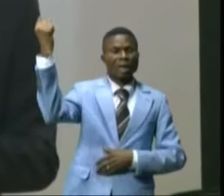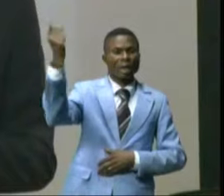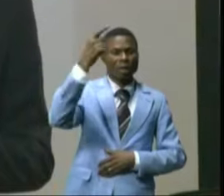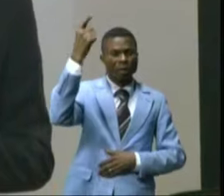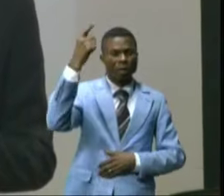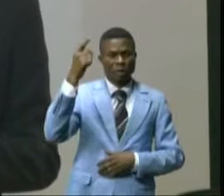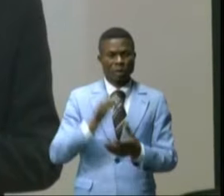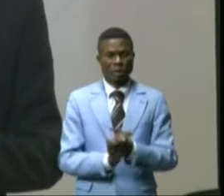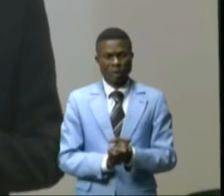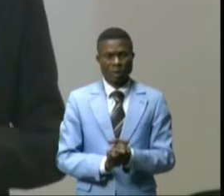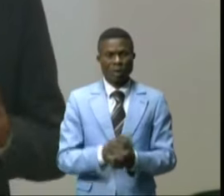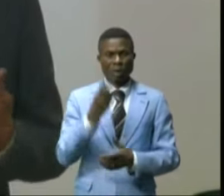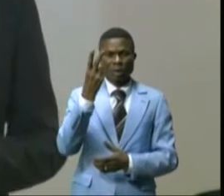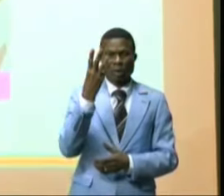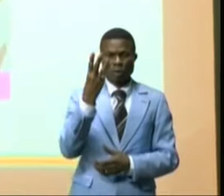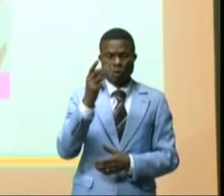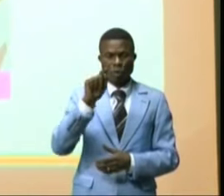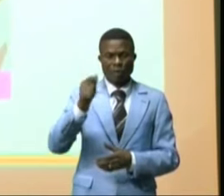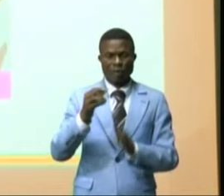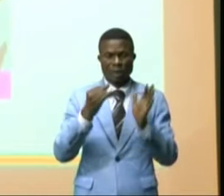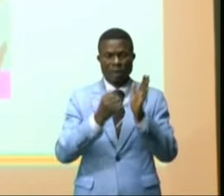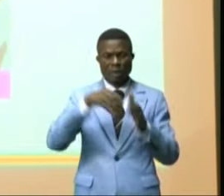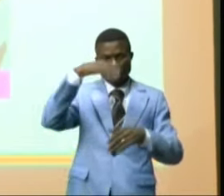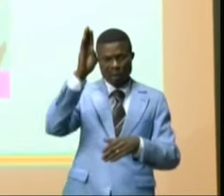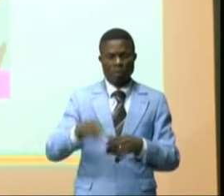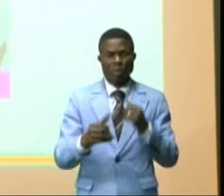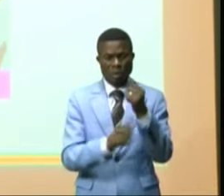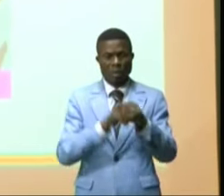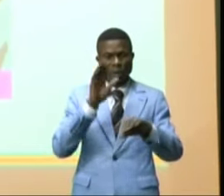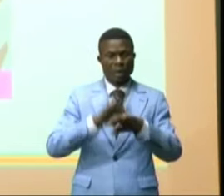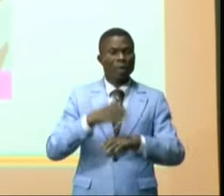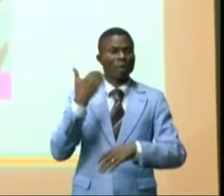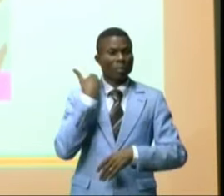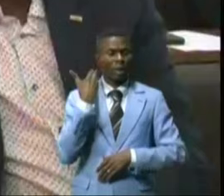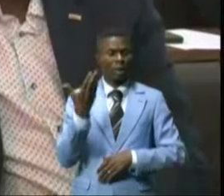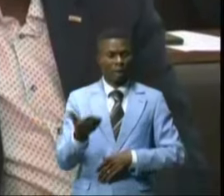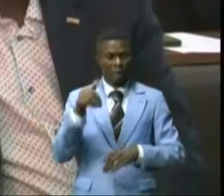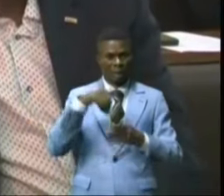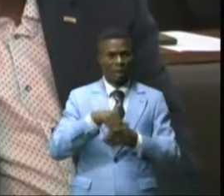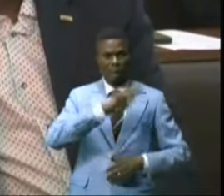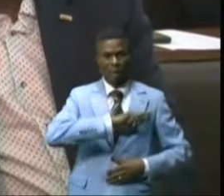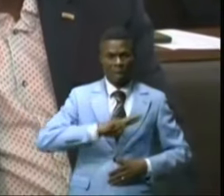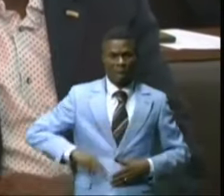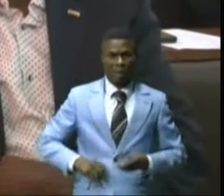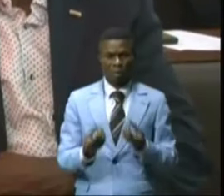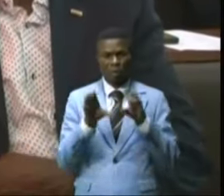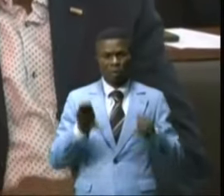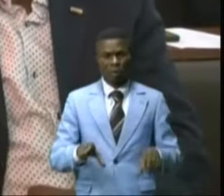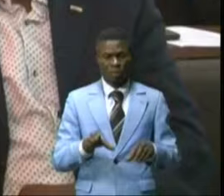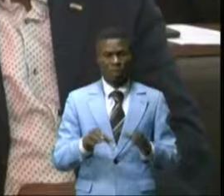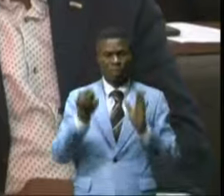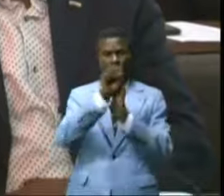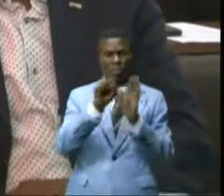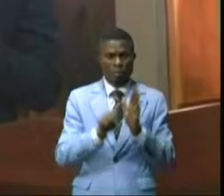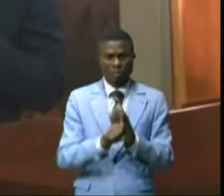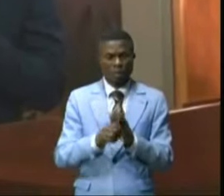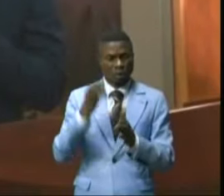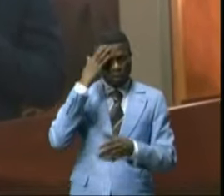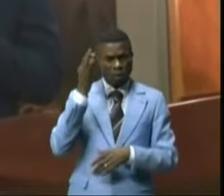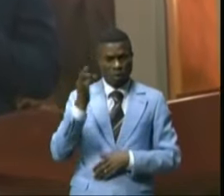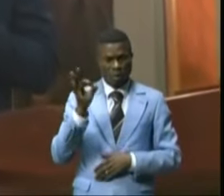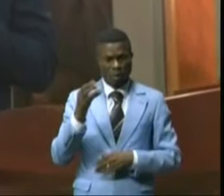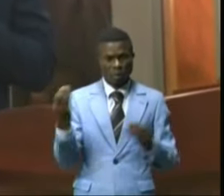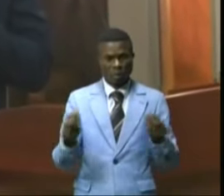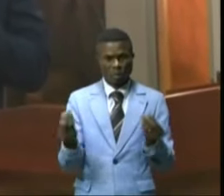3,6 à 6% des personnes sont atteintes de ces pathologies et en République démocratique du Congo, les statistiques ne sont pas connues. Raison